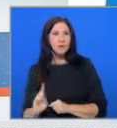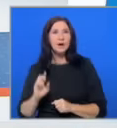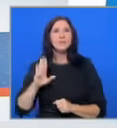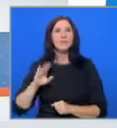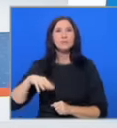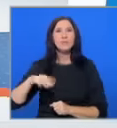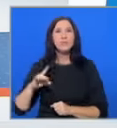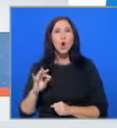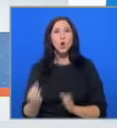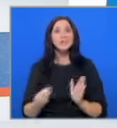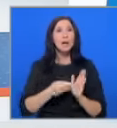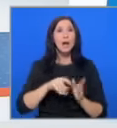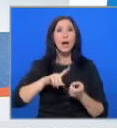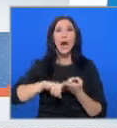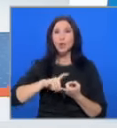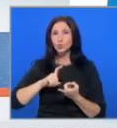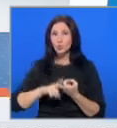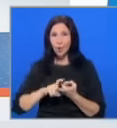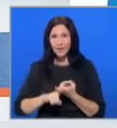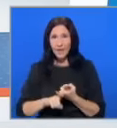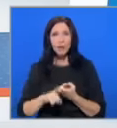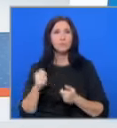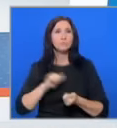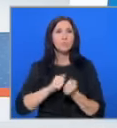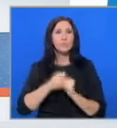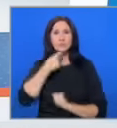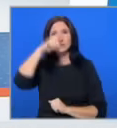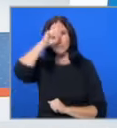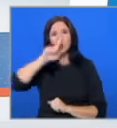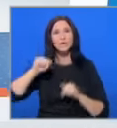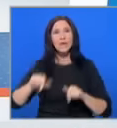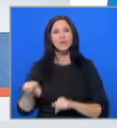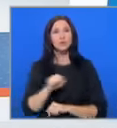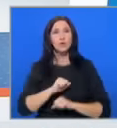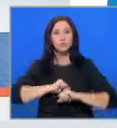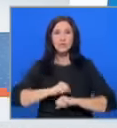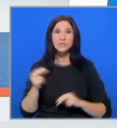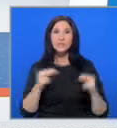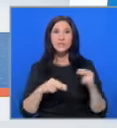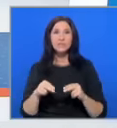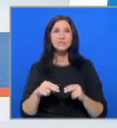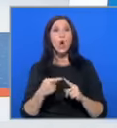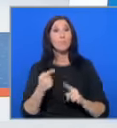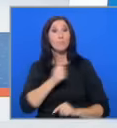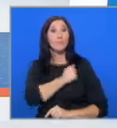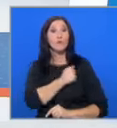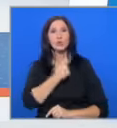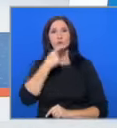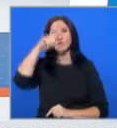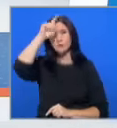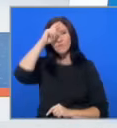ВМРО залага на Карлос Контрера в битката за София, досегашен водач на общинските съветници от Патриоти за